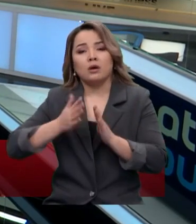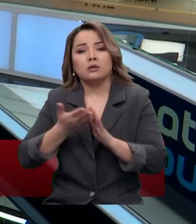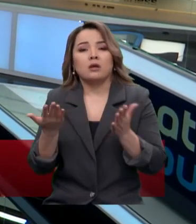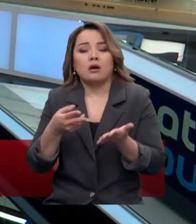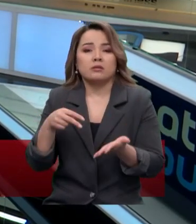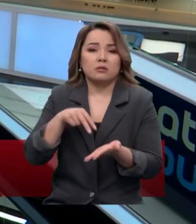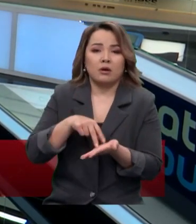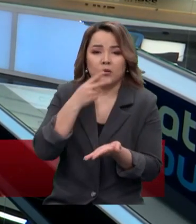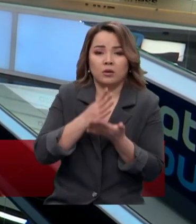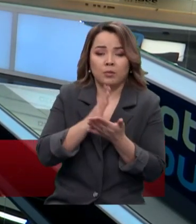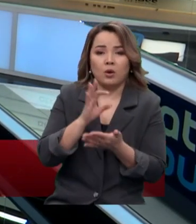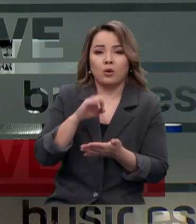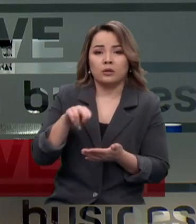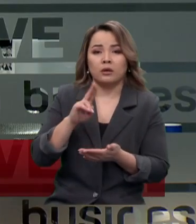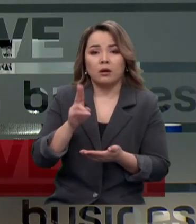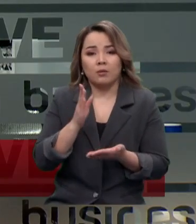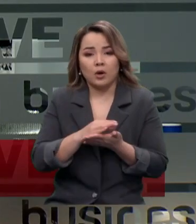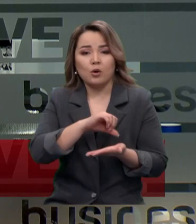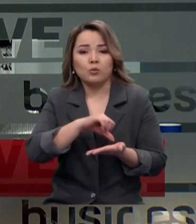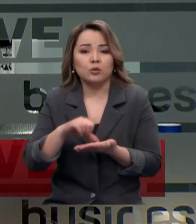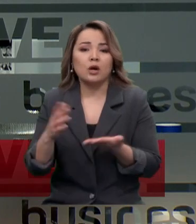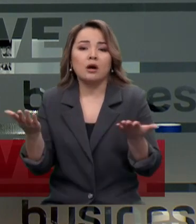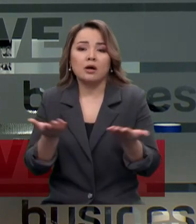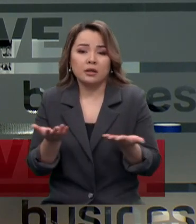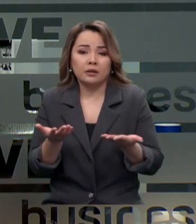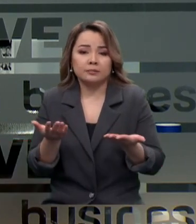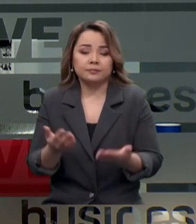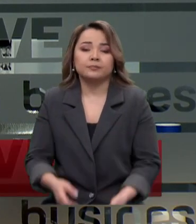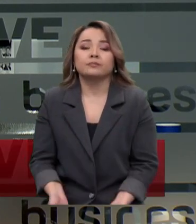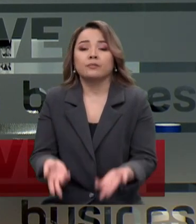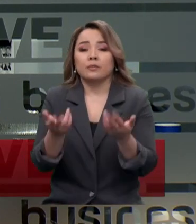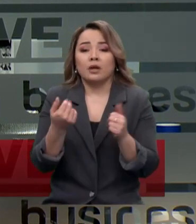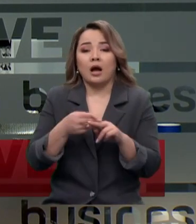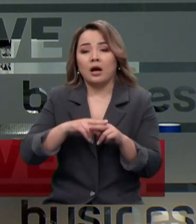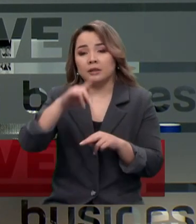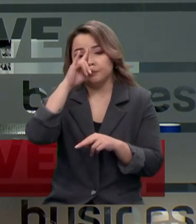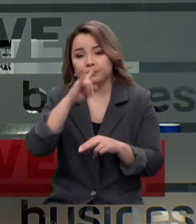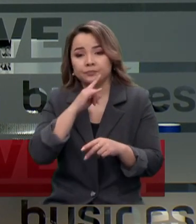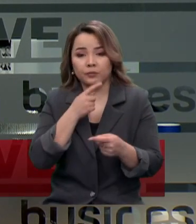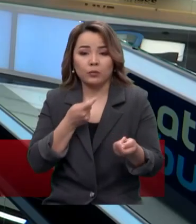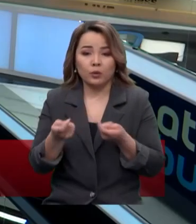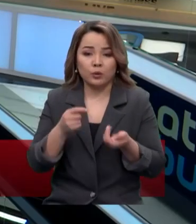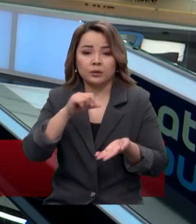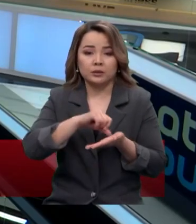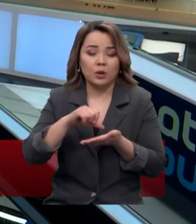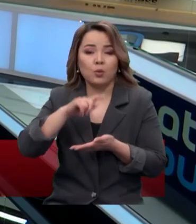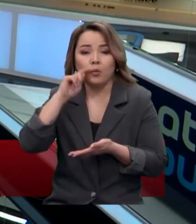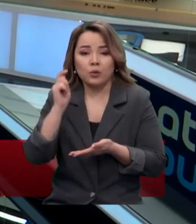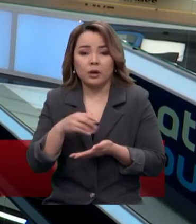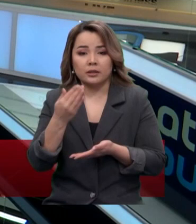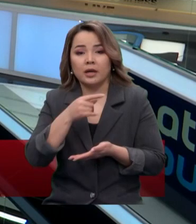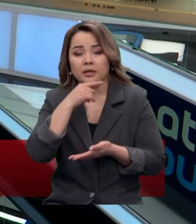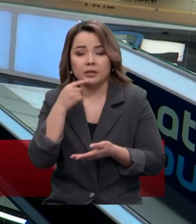тиіс? ОДКБ-ге де мүшеміз дегендей. Рас айтасыз, Қазақстанның рөлі бұл тұрғыда Украина мен Ресей